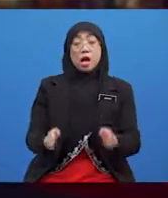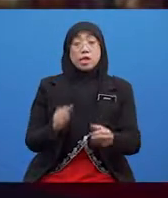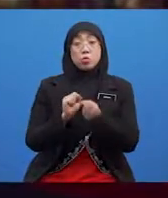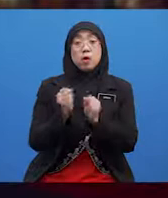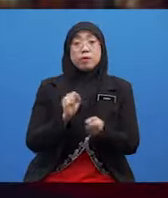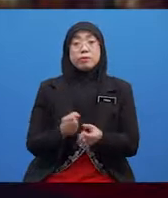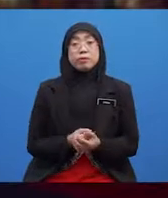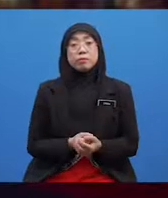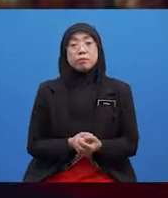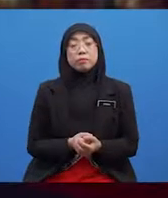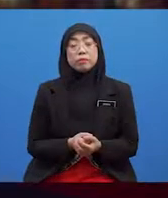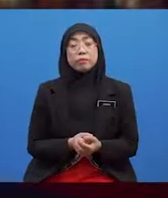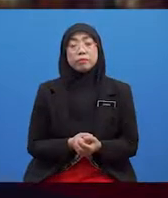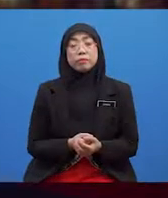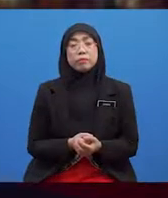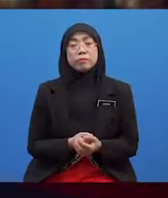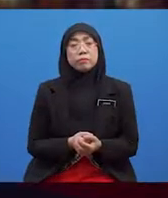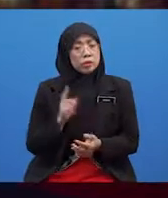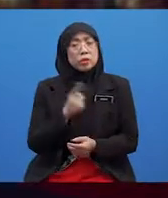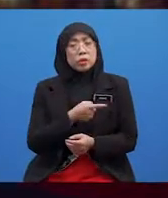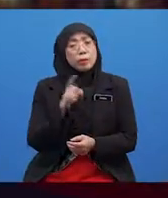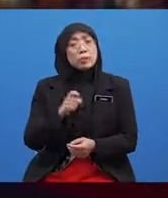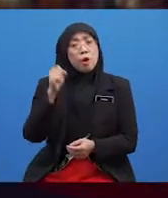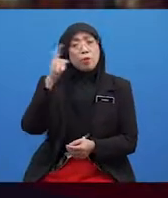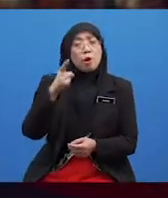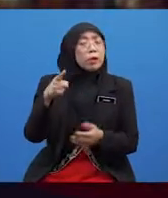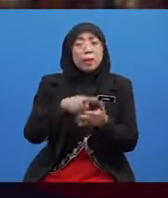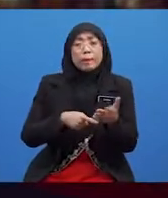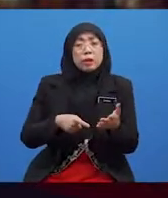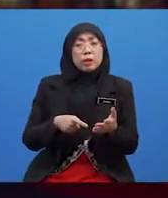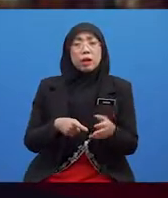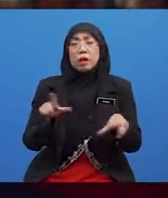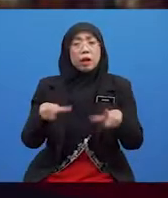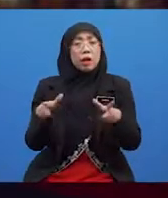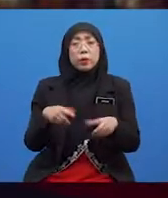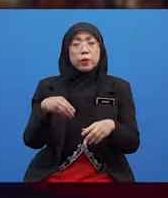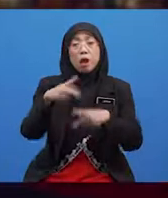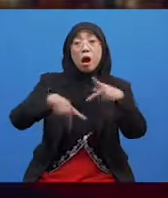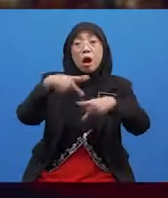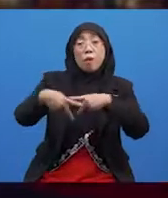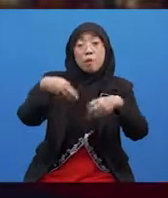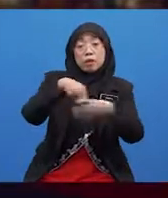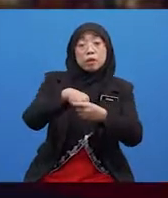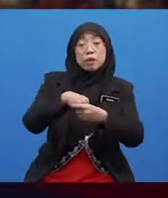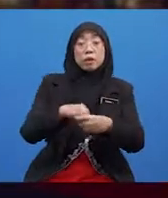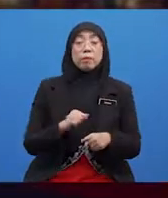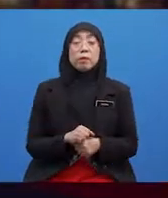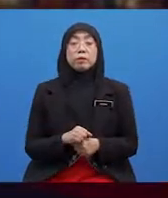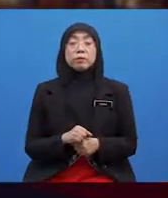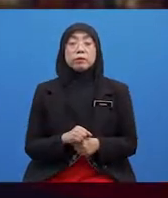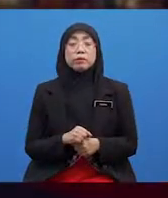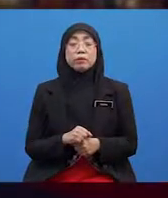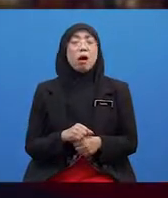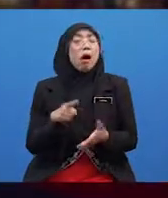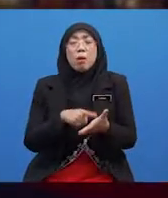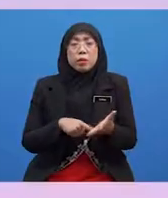itu, kita perlu memahami apakah yang dilakukan dalam proses dalaman itu untuk dirujuk sebagai lakuan